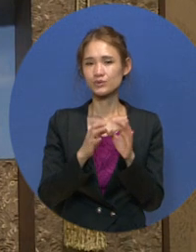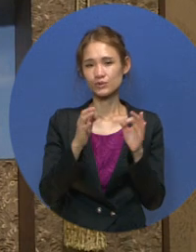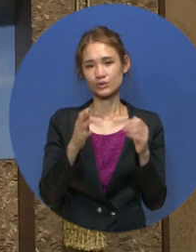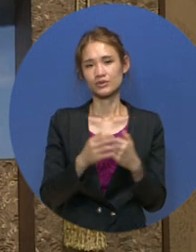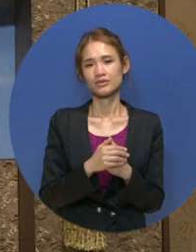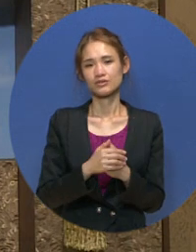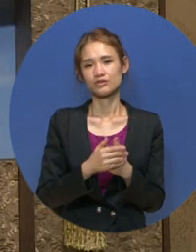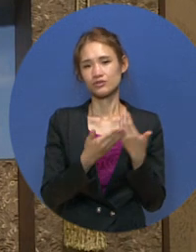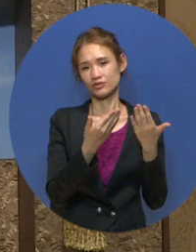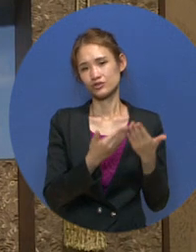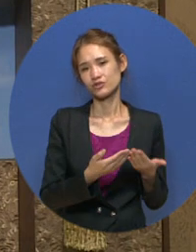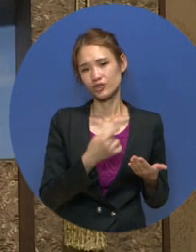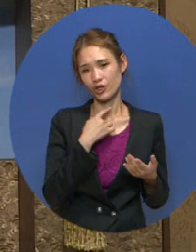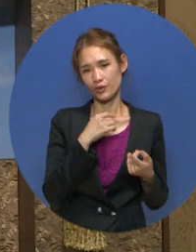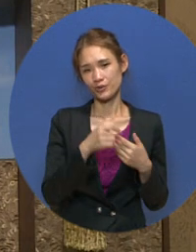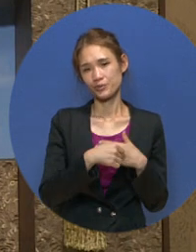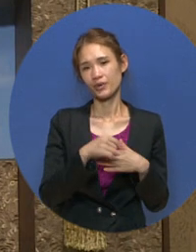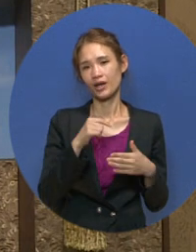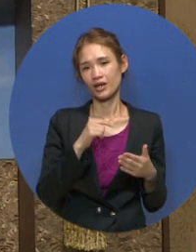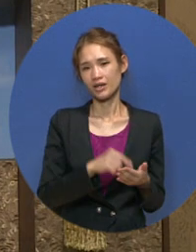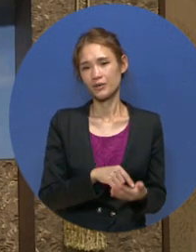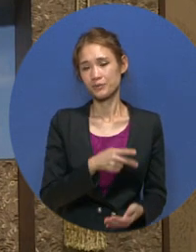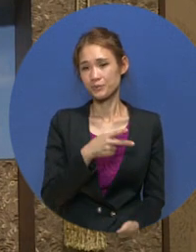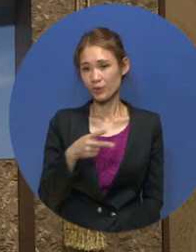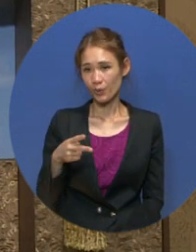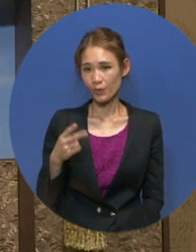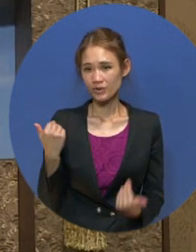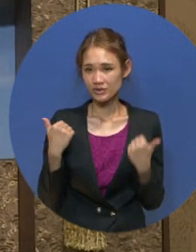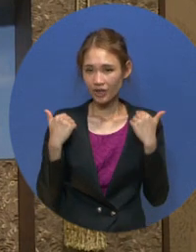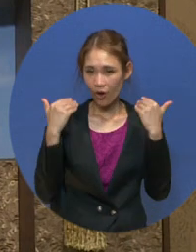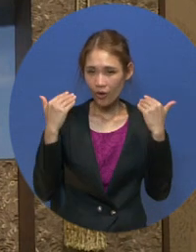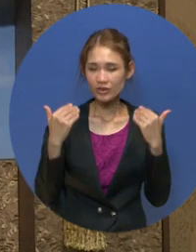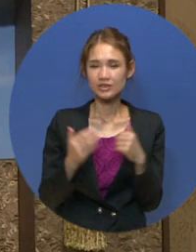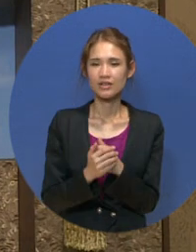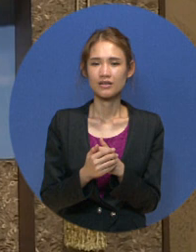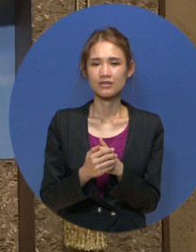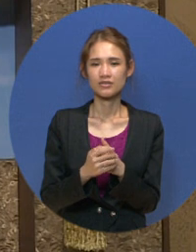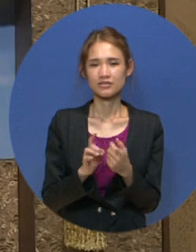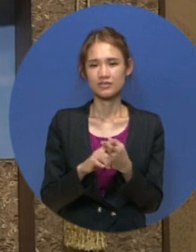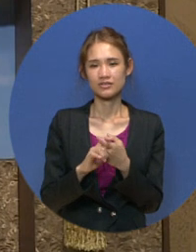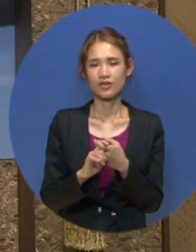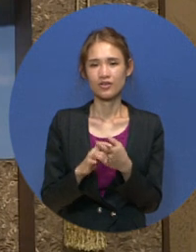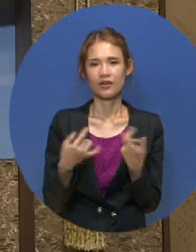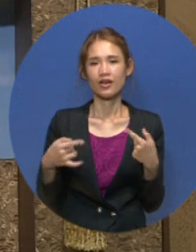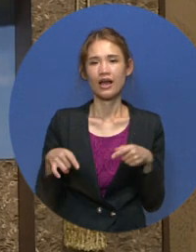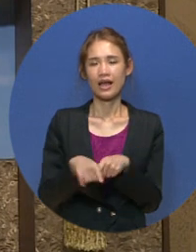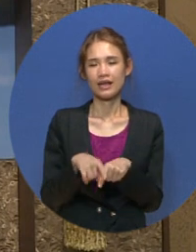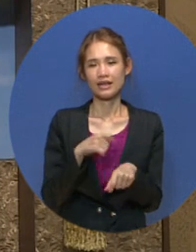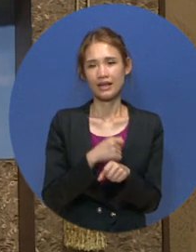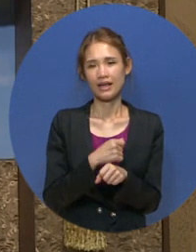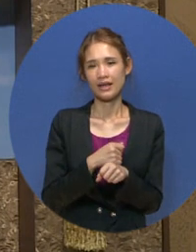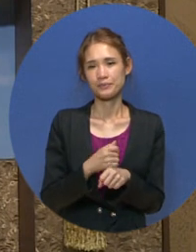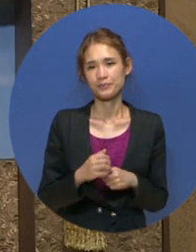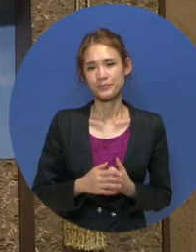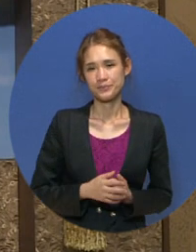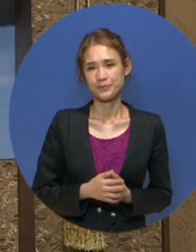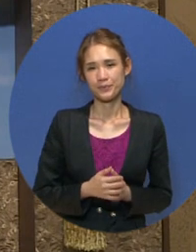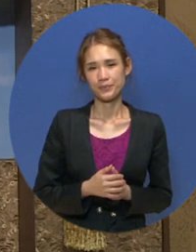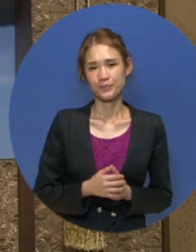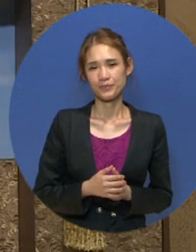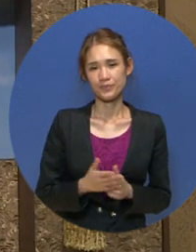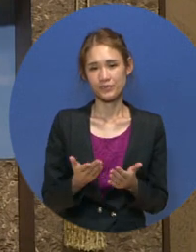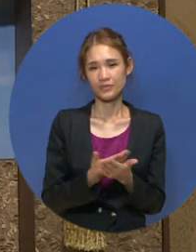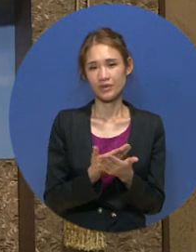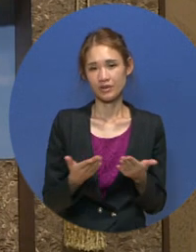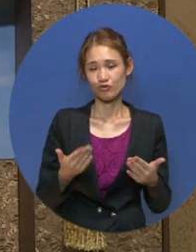동안에 주어졌던 그 마음들이 바로 이 성장과 그 연대, 함께함입니다. 그래서